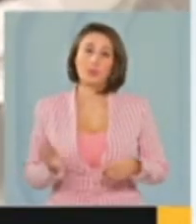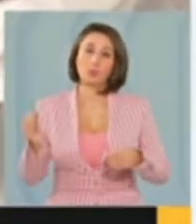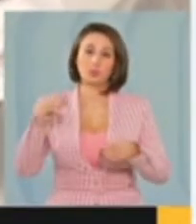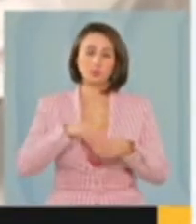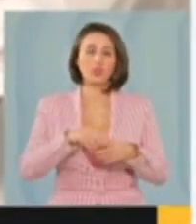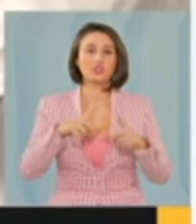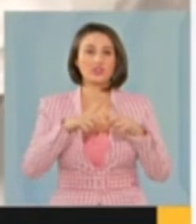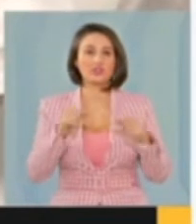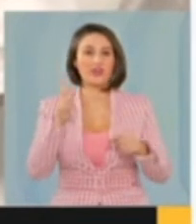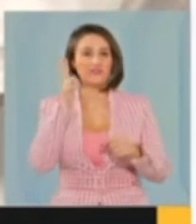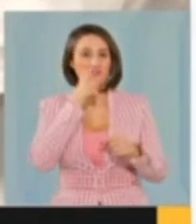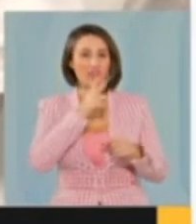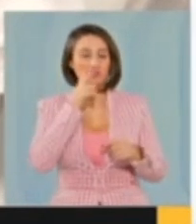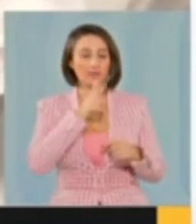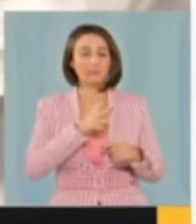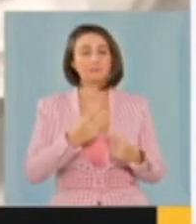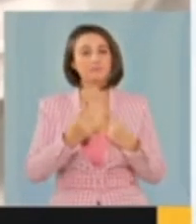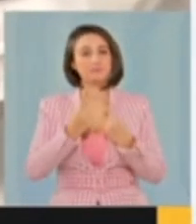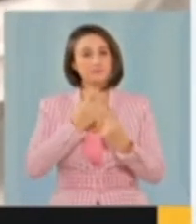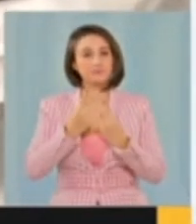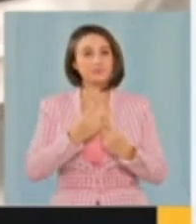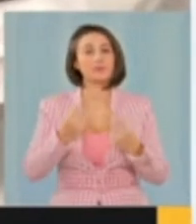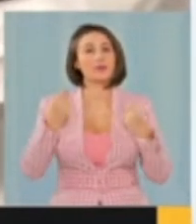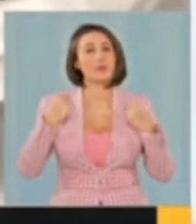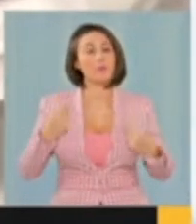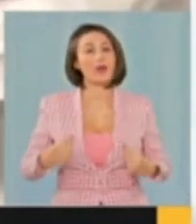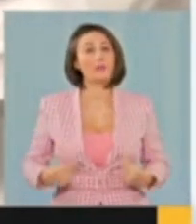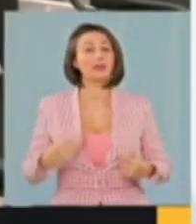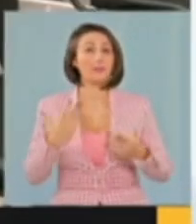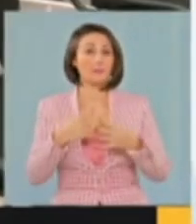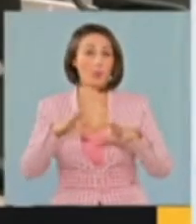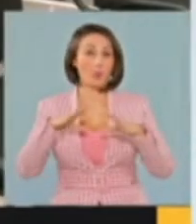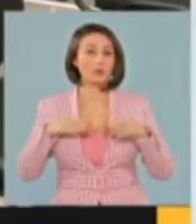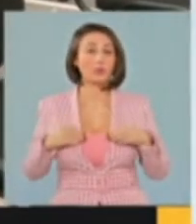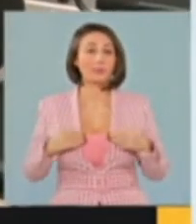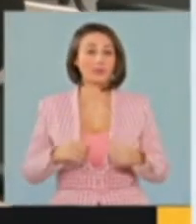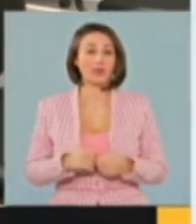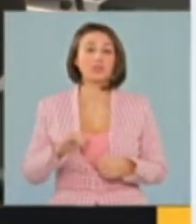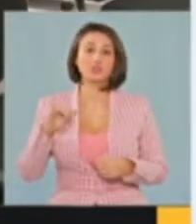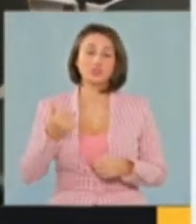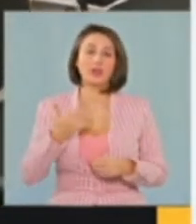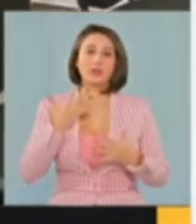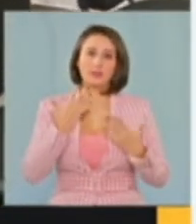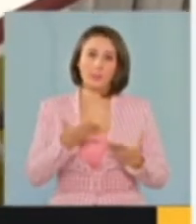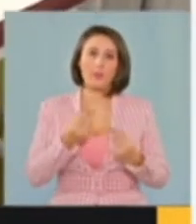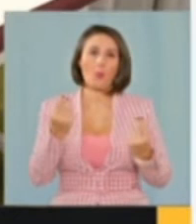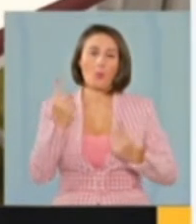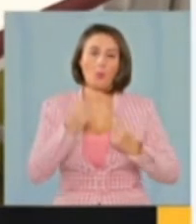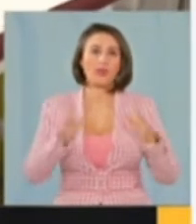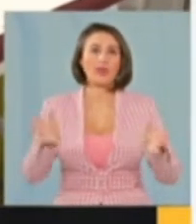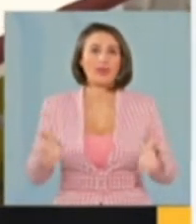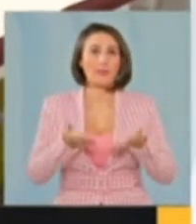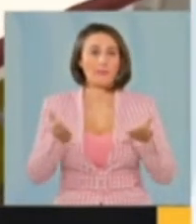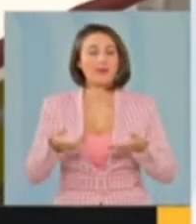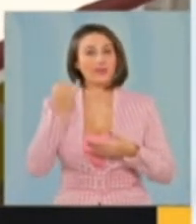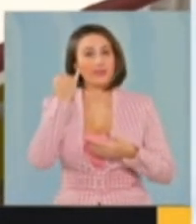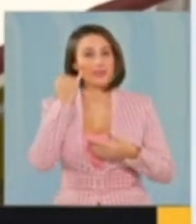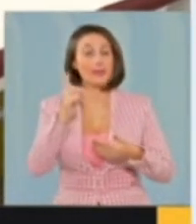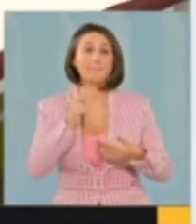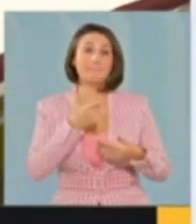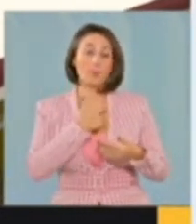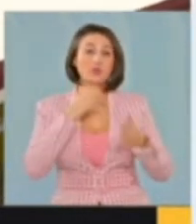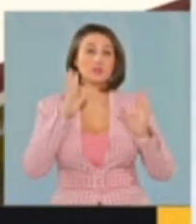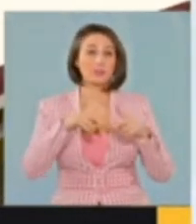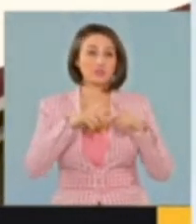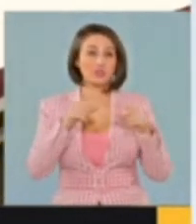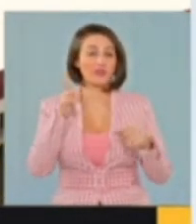introducerea certificatului verde în discuție parlamentară pentru adoptare i-a determinat pe unii să se grăbească în ideea de a putea să aibă